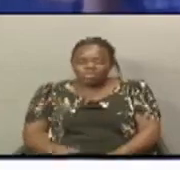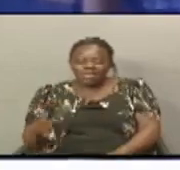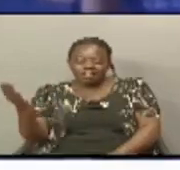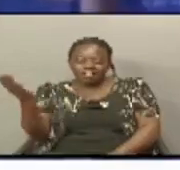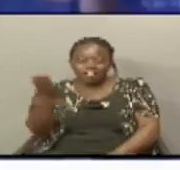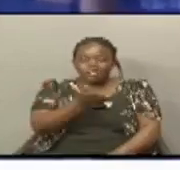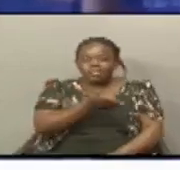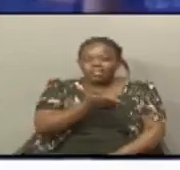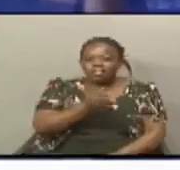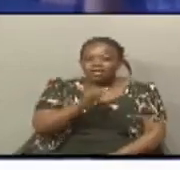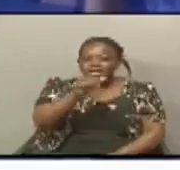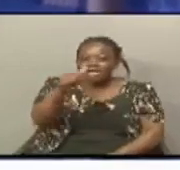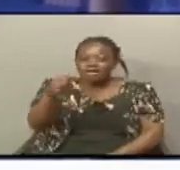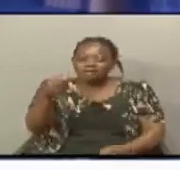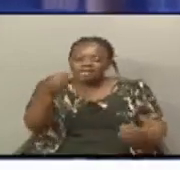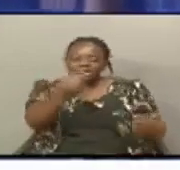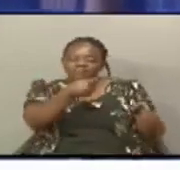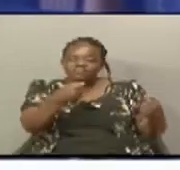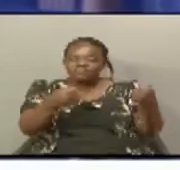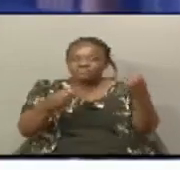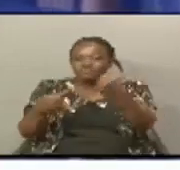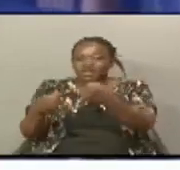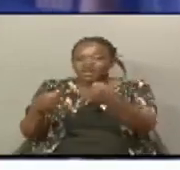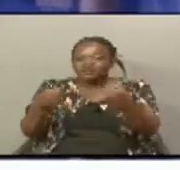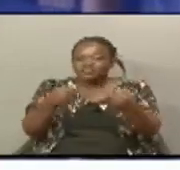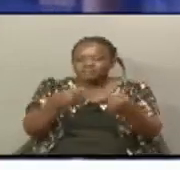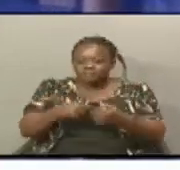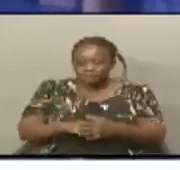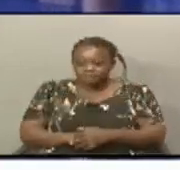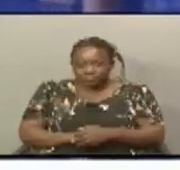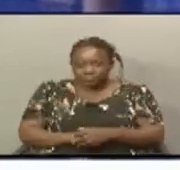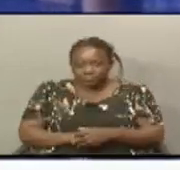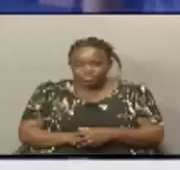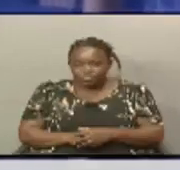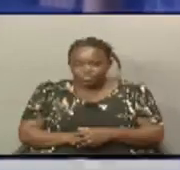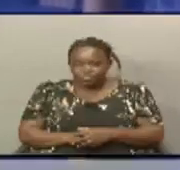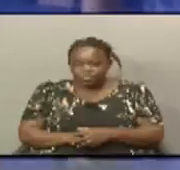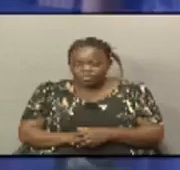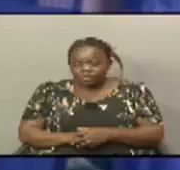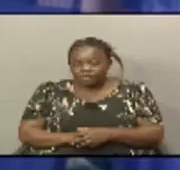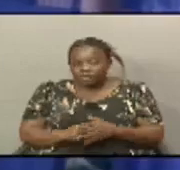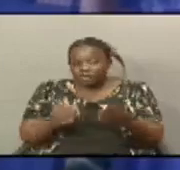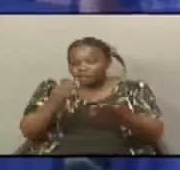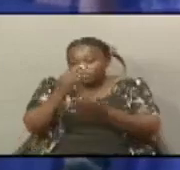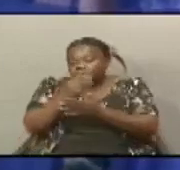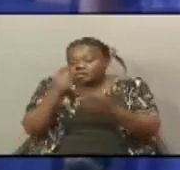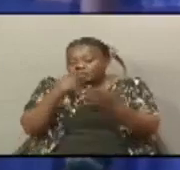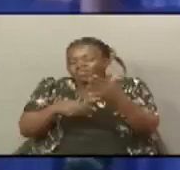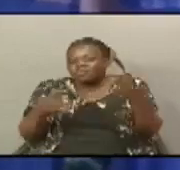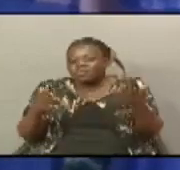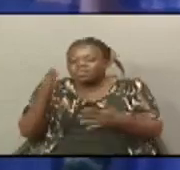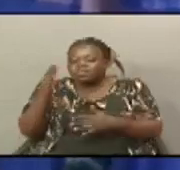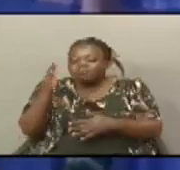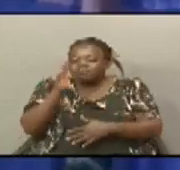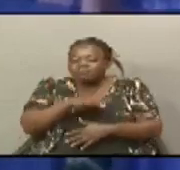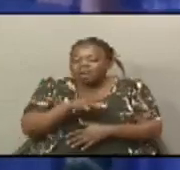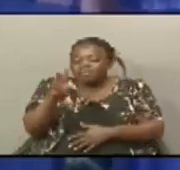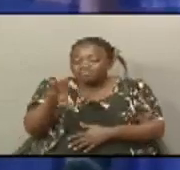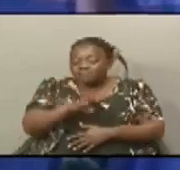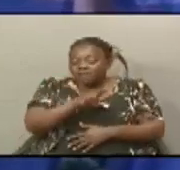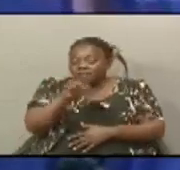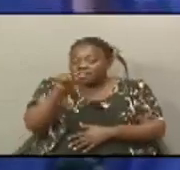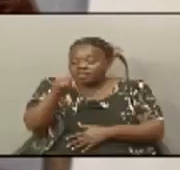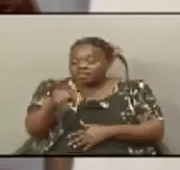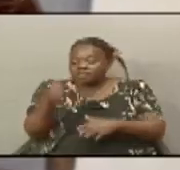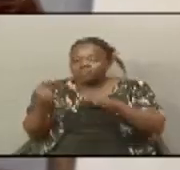amajambiya, abamu balwana, abakuba ku bisenge. Okosi ezimwe tezibeera extreme ng'eno naye